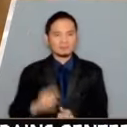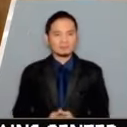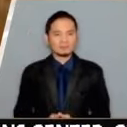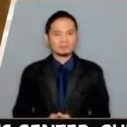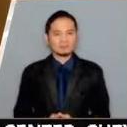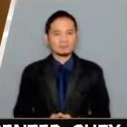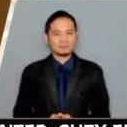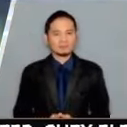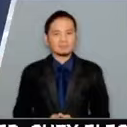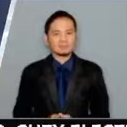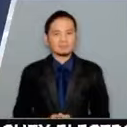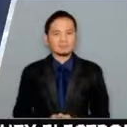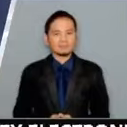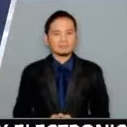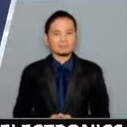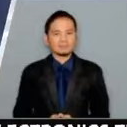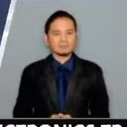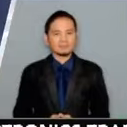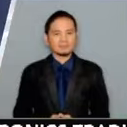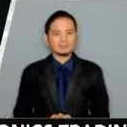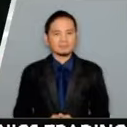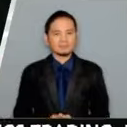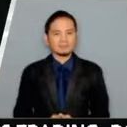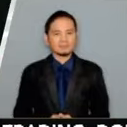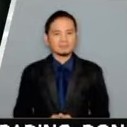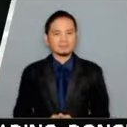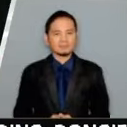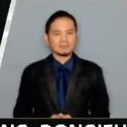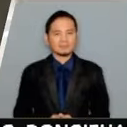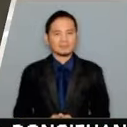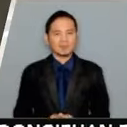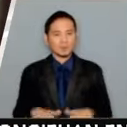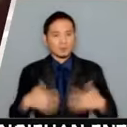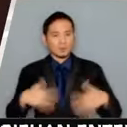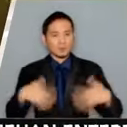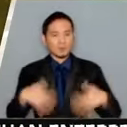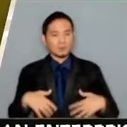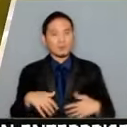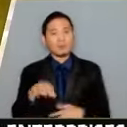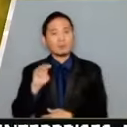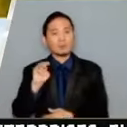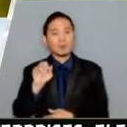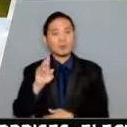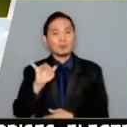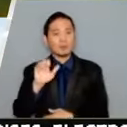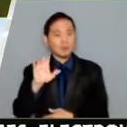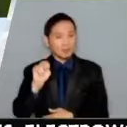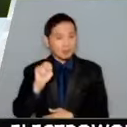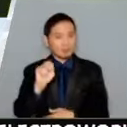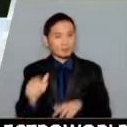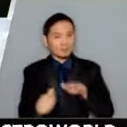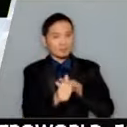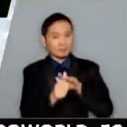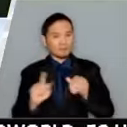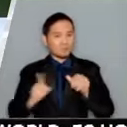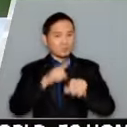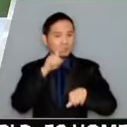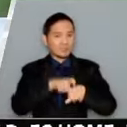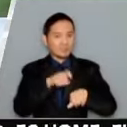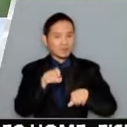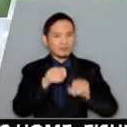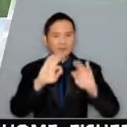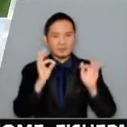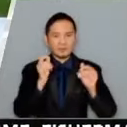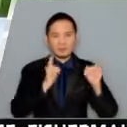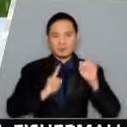isinulat niyo. Ang ganda po eh. There's no such thing as alien. Makakatambal ni Marian for the first time sa upcoming family drama series si Gabby